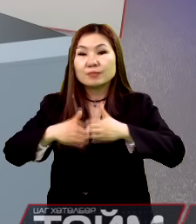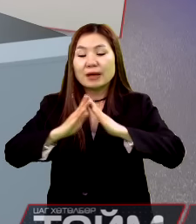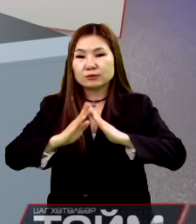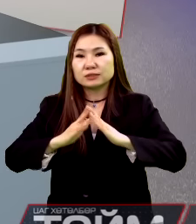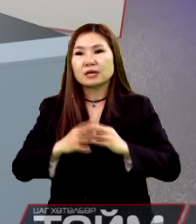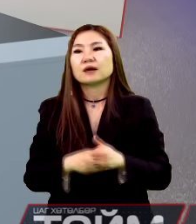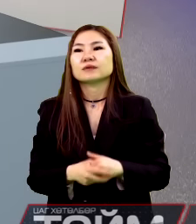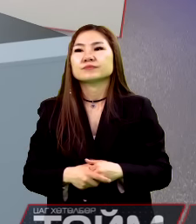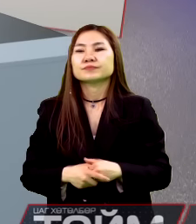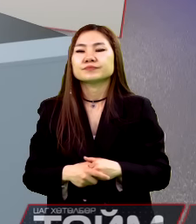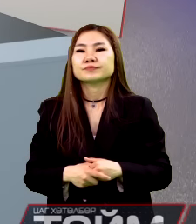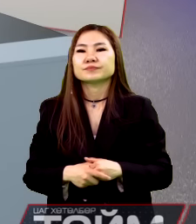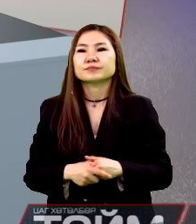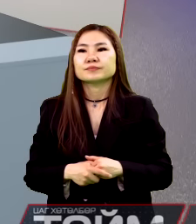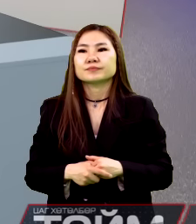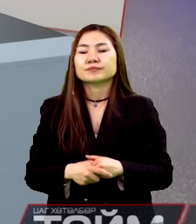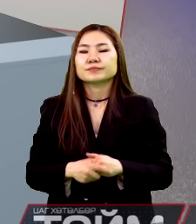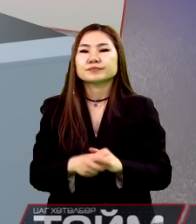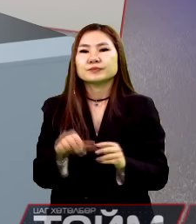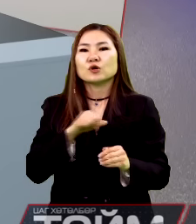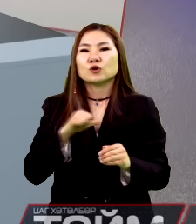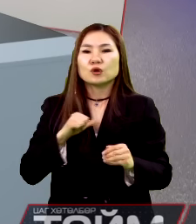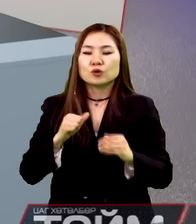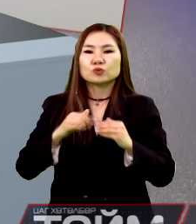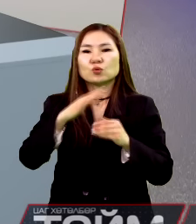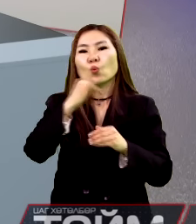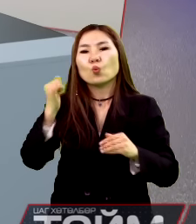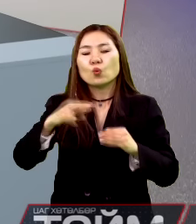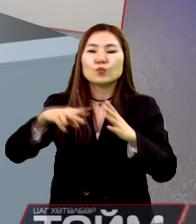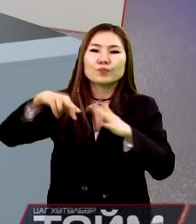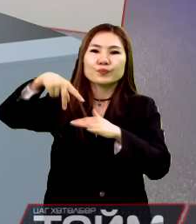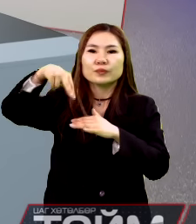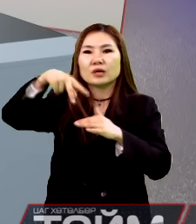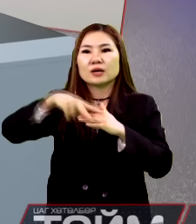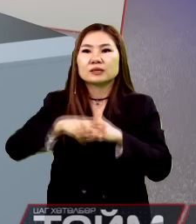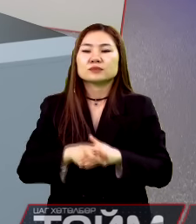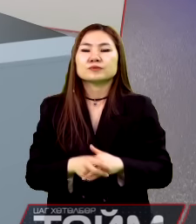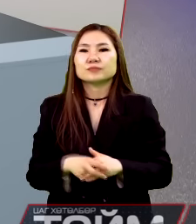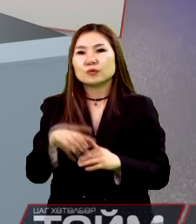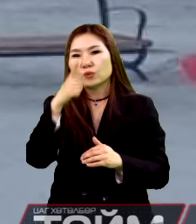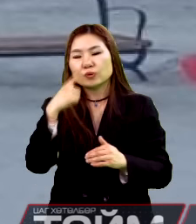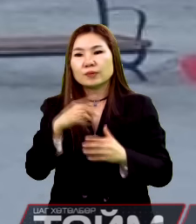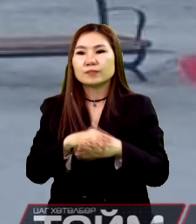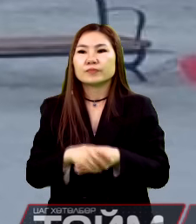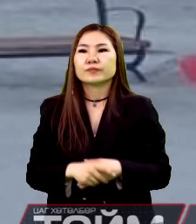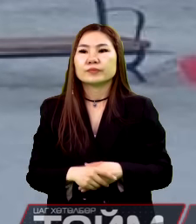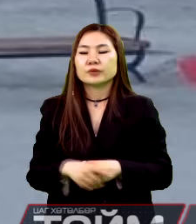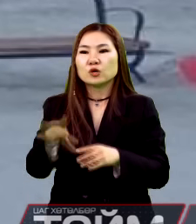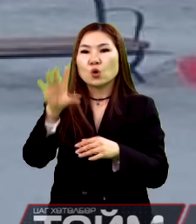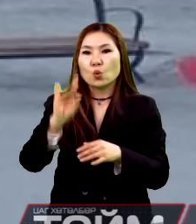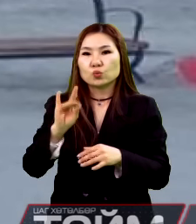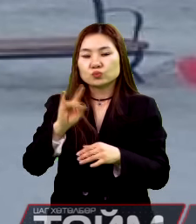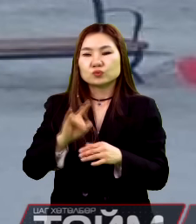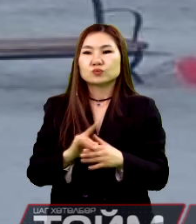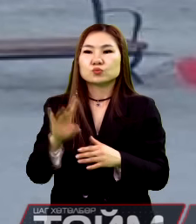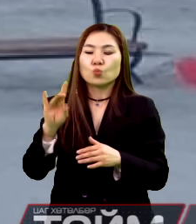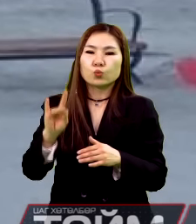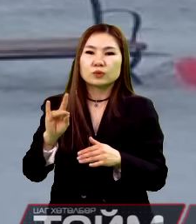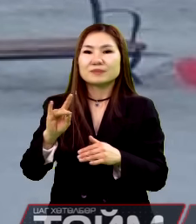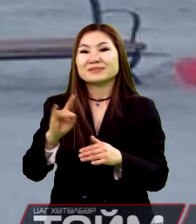одоо байгуулж ирсэн. За би бол нөгөө ууланд их алхах дуртай хүн учраас амралтын өдрүүдэр бол байнга ингээд урагшаа очдөг. За ингээд аягүй гой ингээд суух